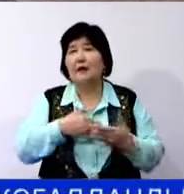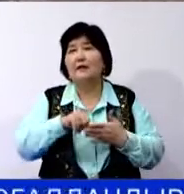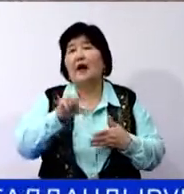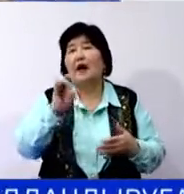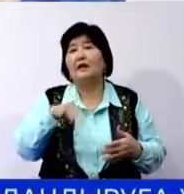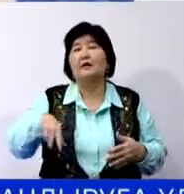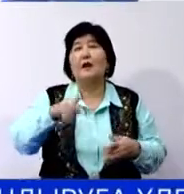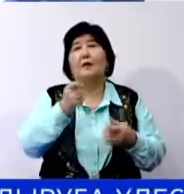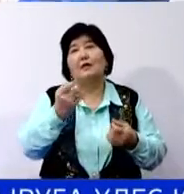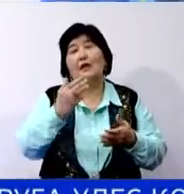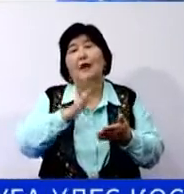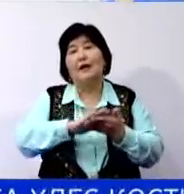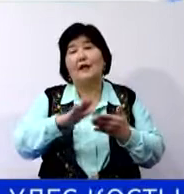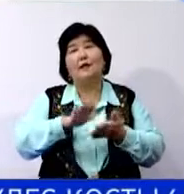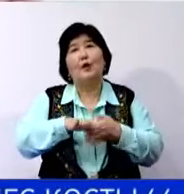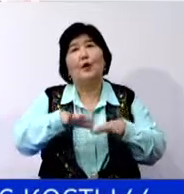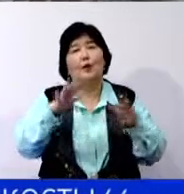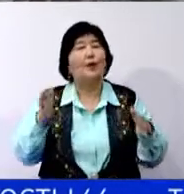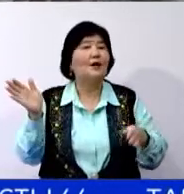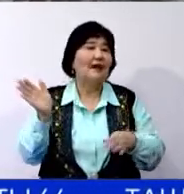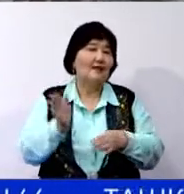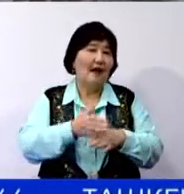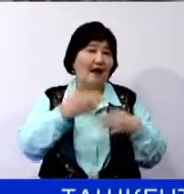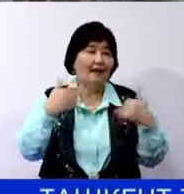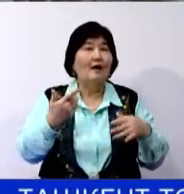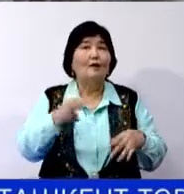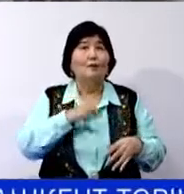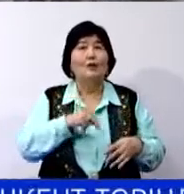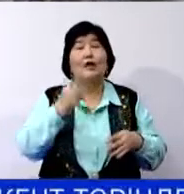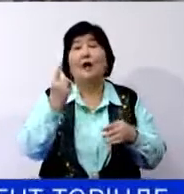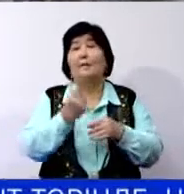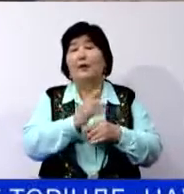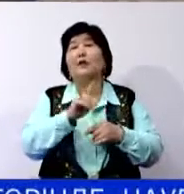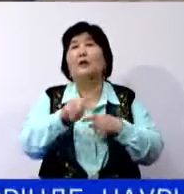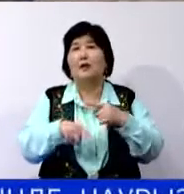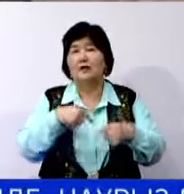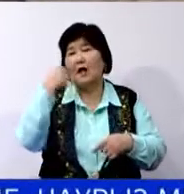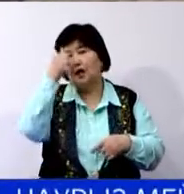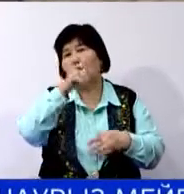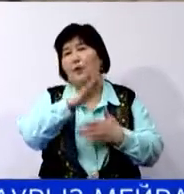аумағы біршама тазартылып, күл қоқыстан арылды. Бұл жұмыстар бір реттік емес, жыл бойы